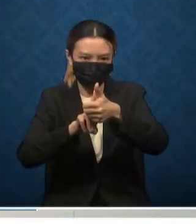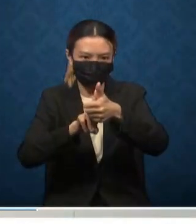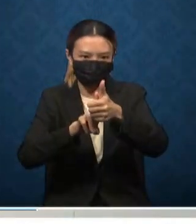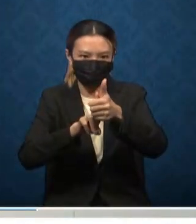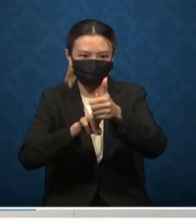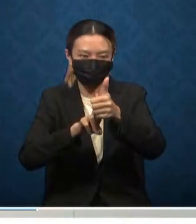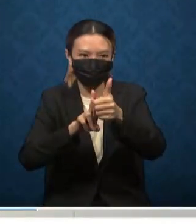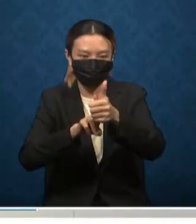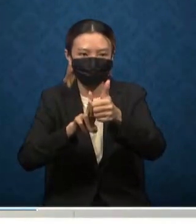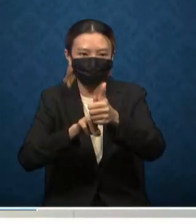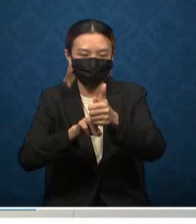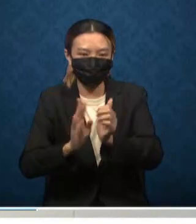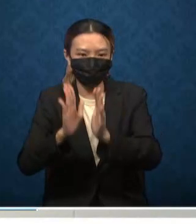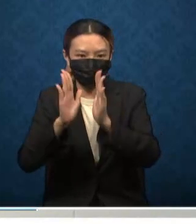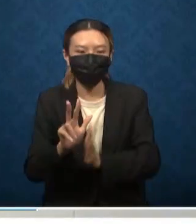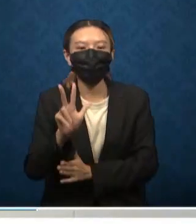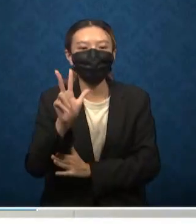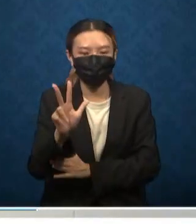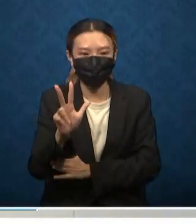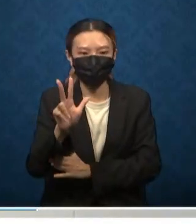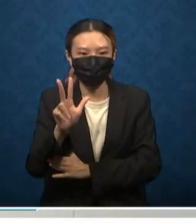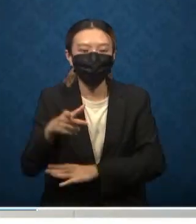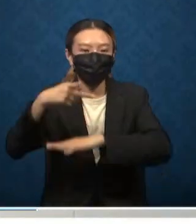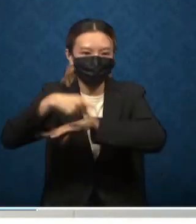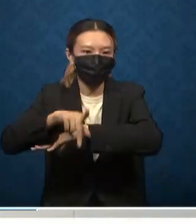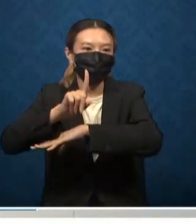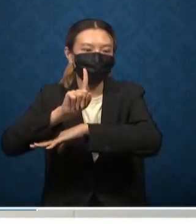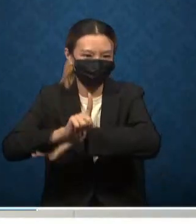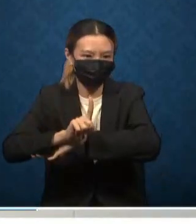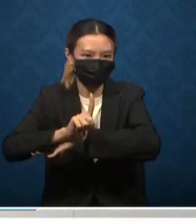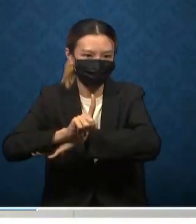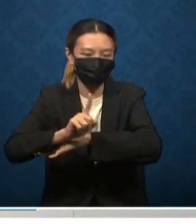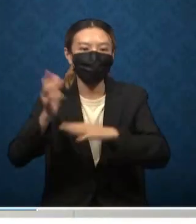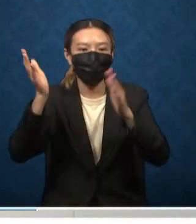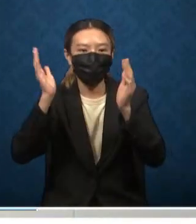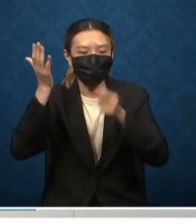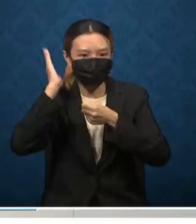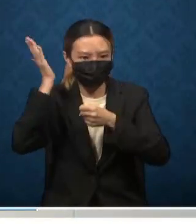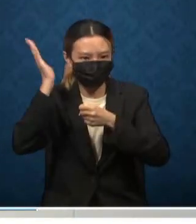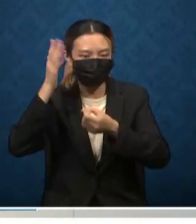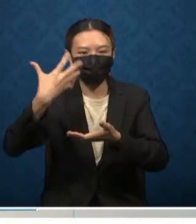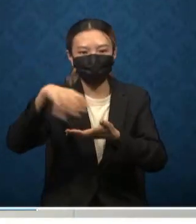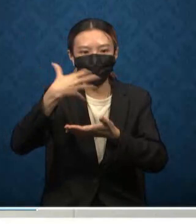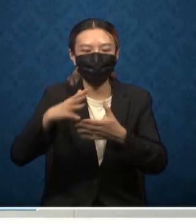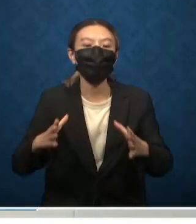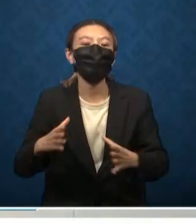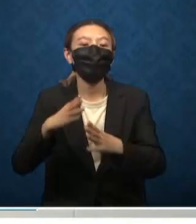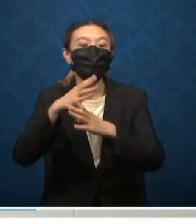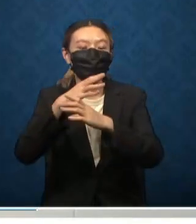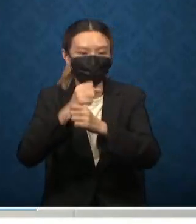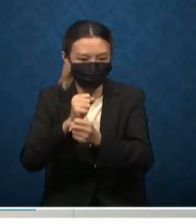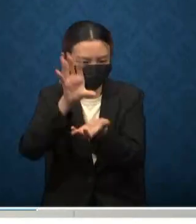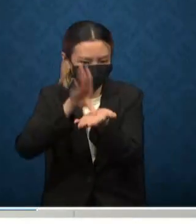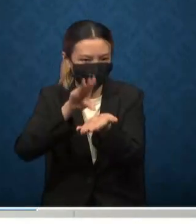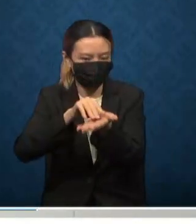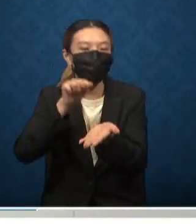คนที่ 3ในฐานะประธานรู้กับรายการบรรยายช่วงที่ 2 9สรุปผลการที่